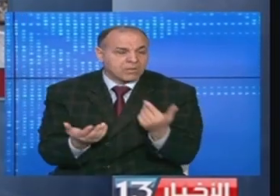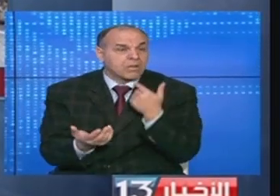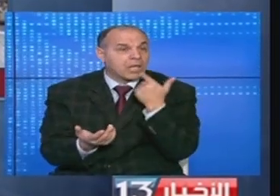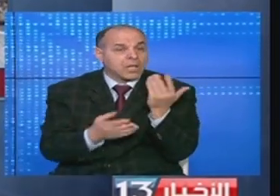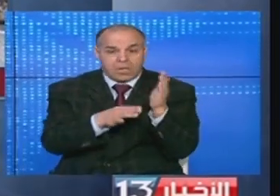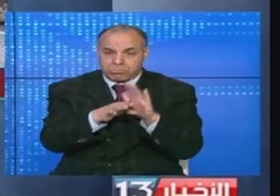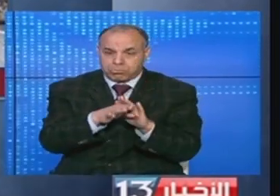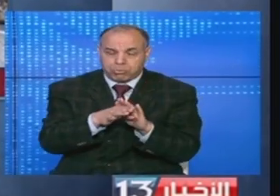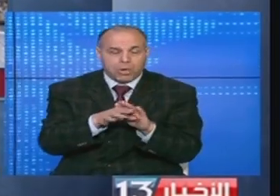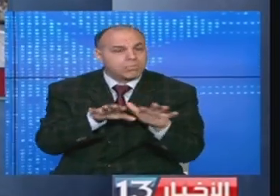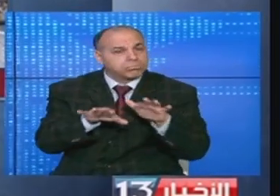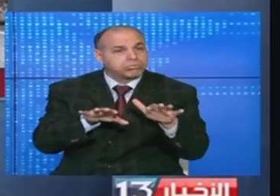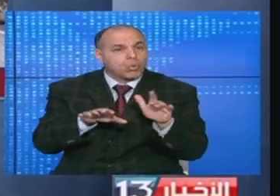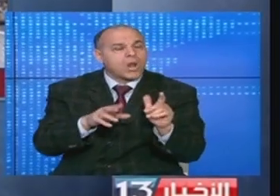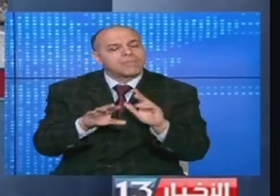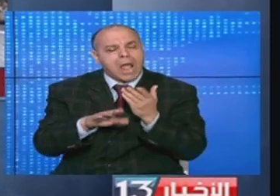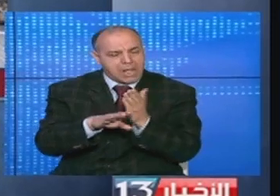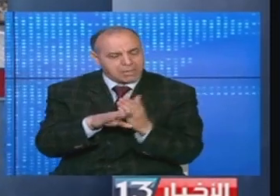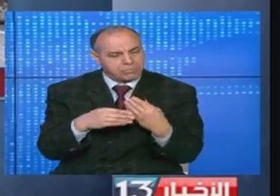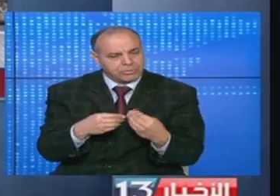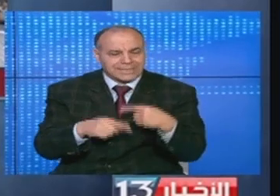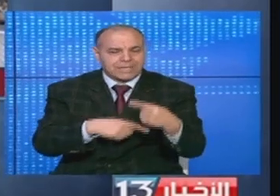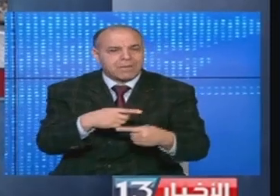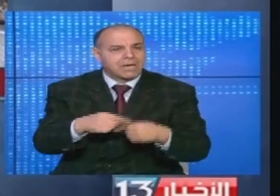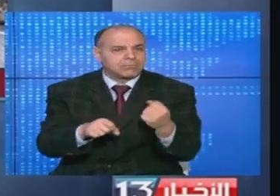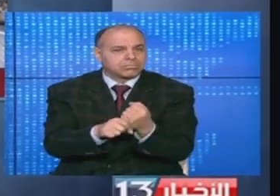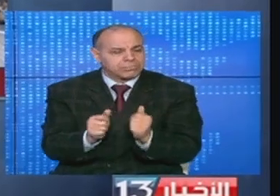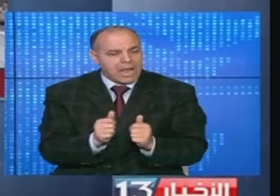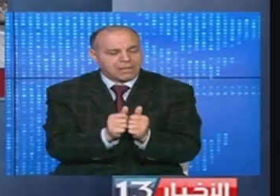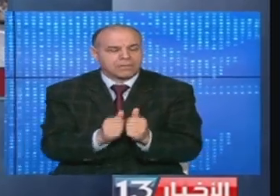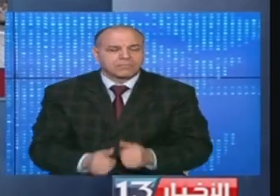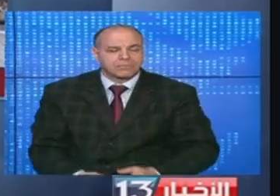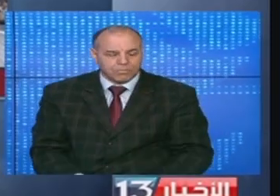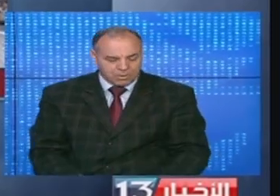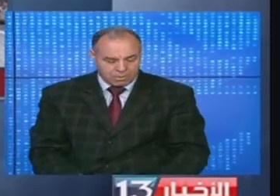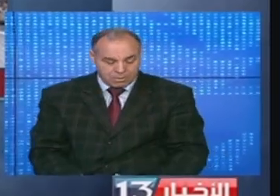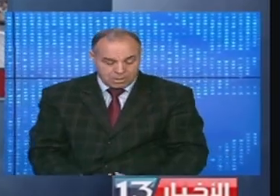تؤمن عبر اجراءات ملائمه استمرار المرفق العام